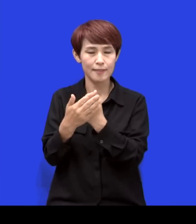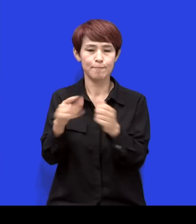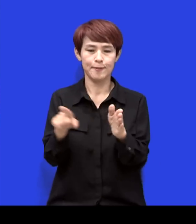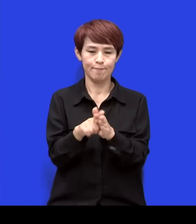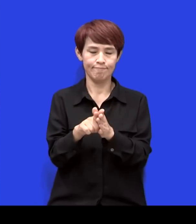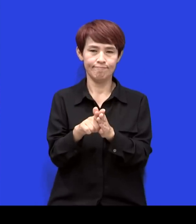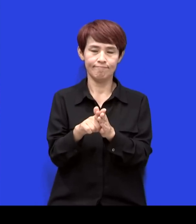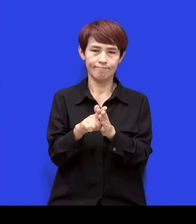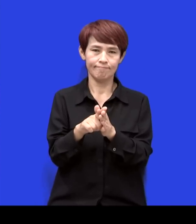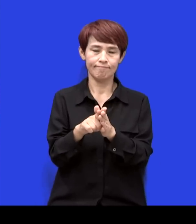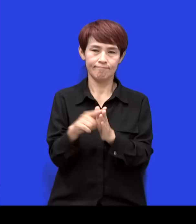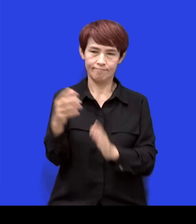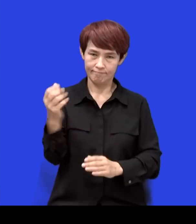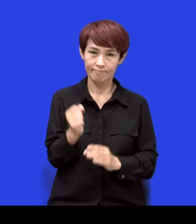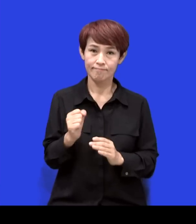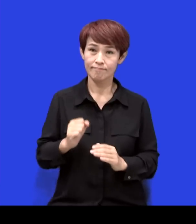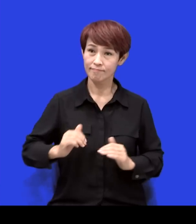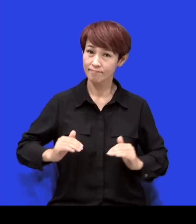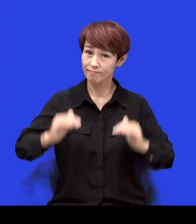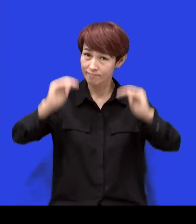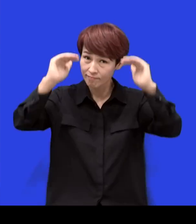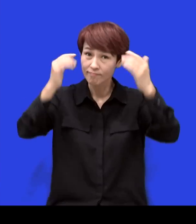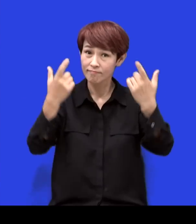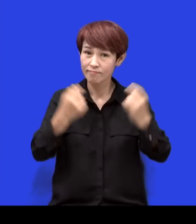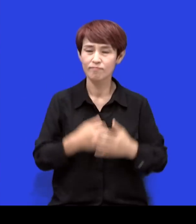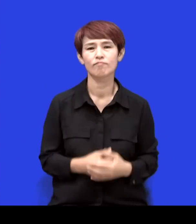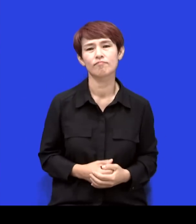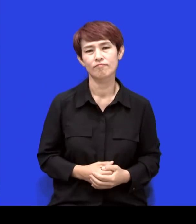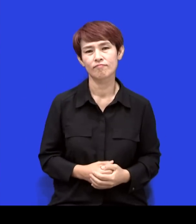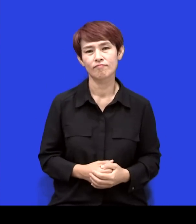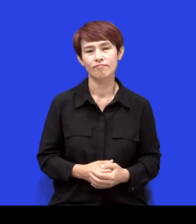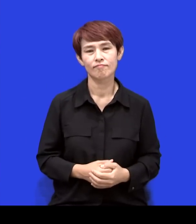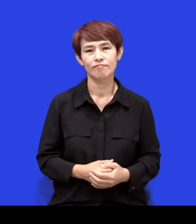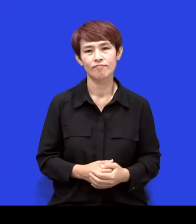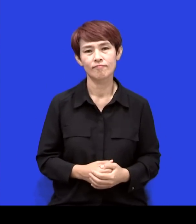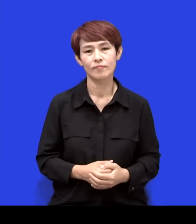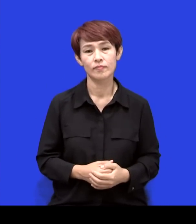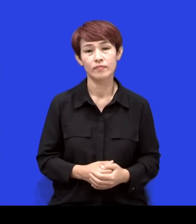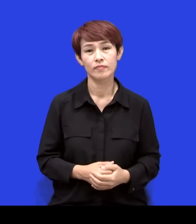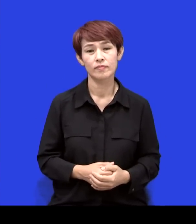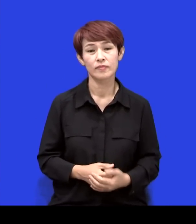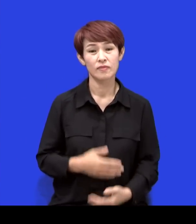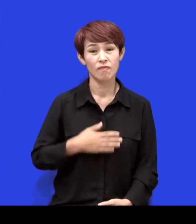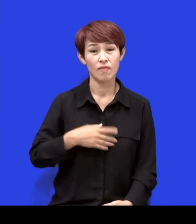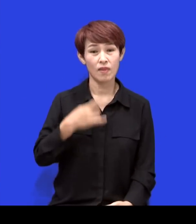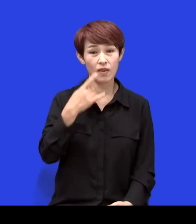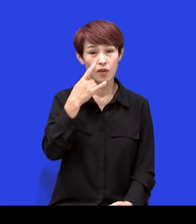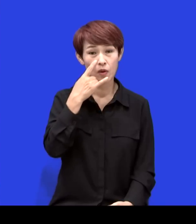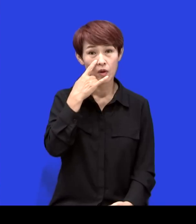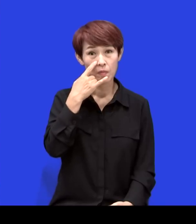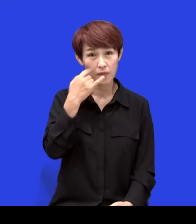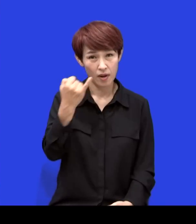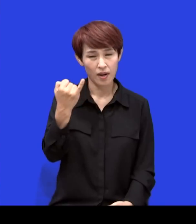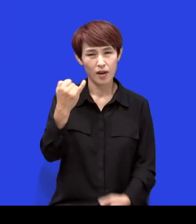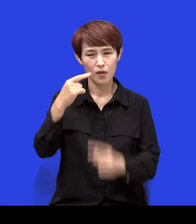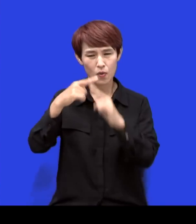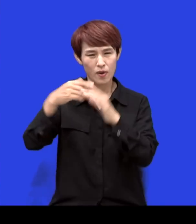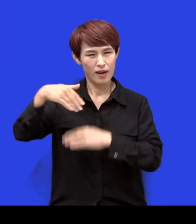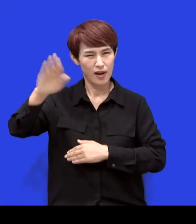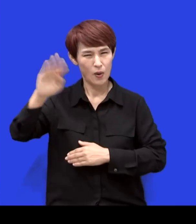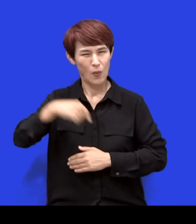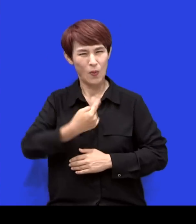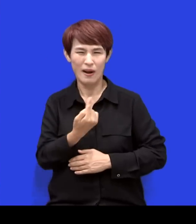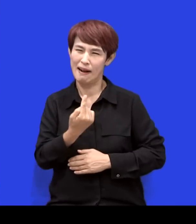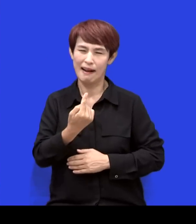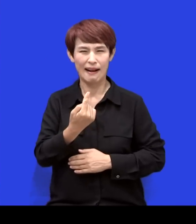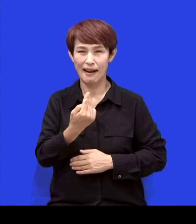믿음을 가지고 자라셨나 봐요. 그렇죠. 예. 그리고 제가 어머니가 혼자 가시기 싫을 때 예. 이제